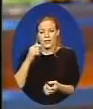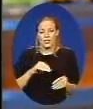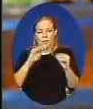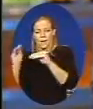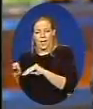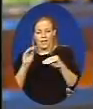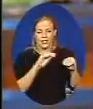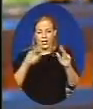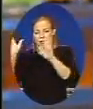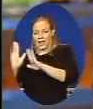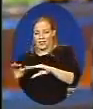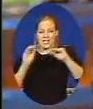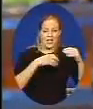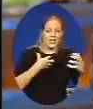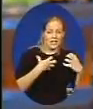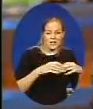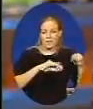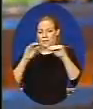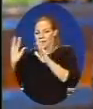שבדילוגים שלי ממדיום למדיום אני...